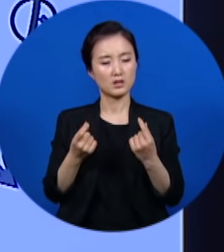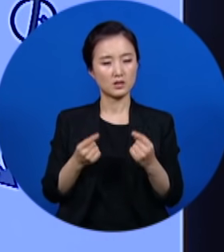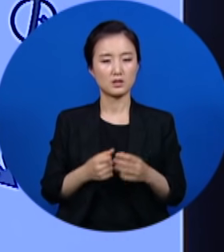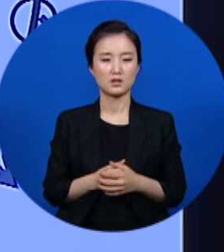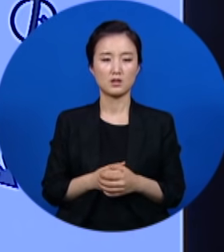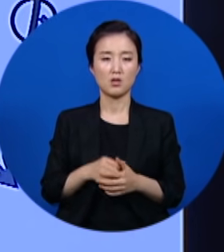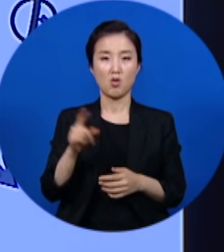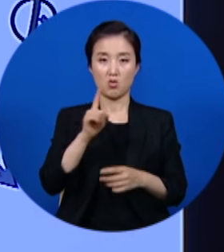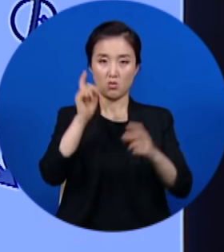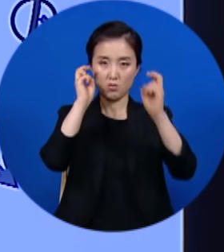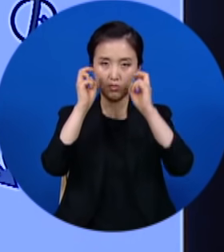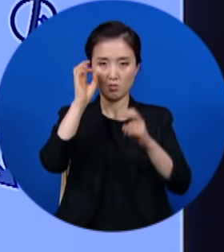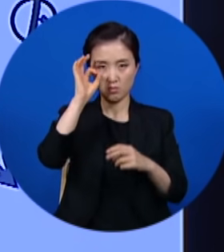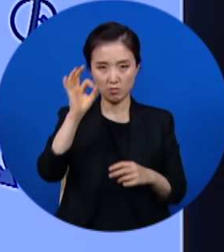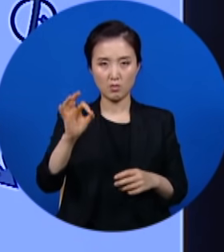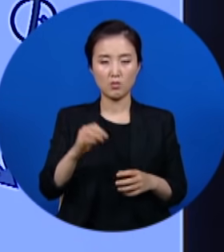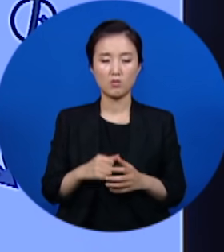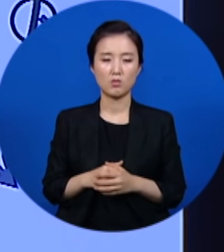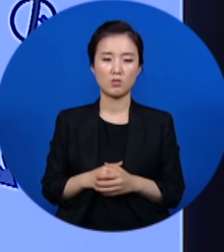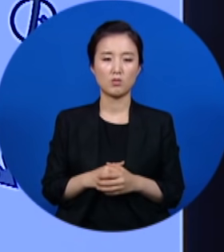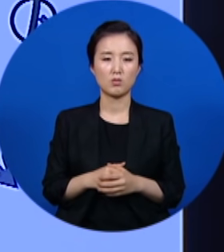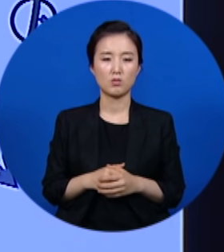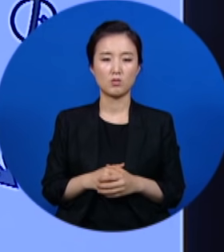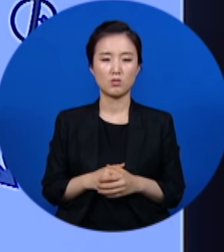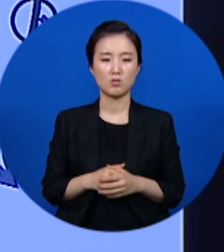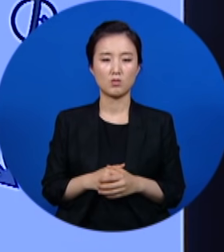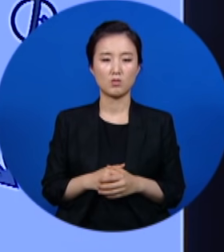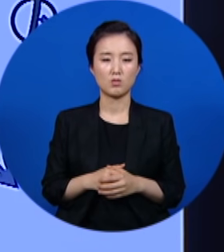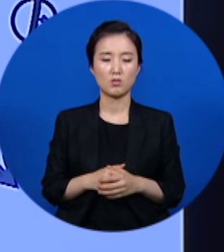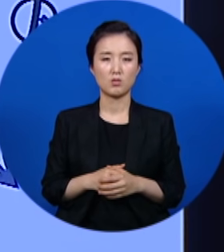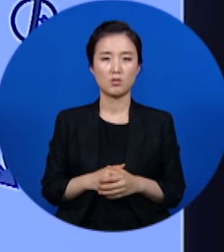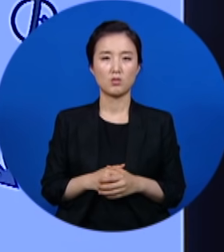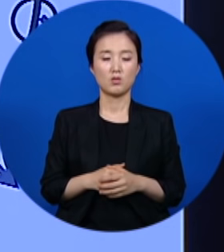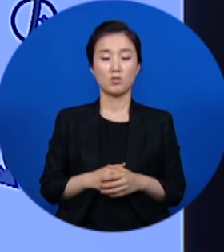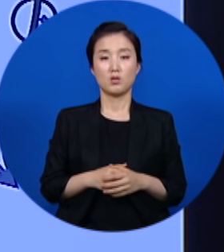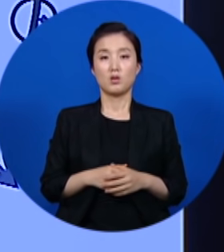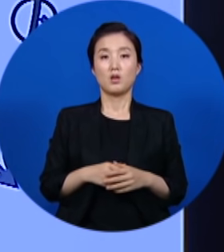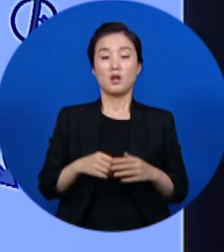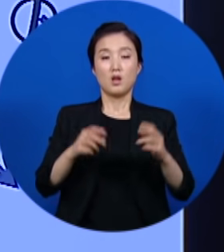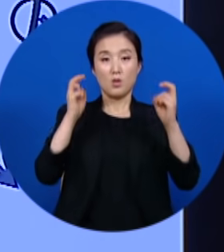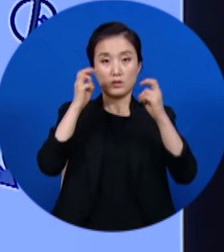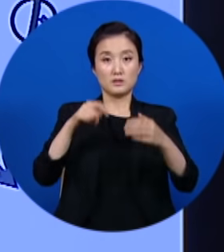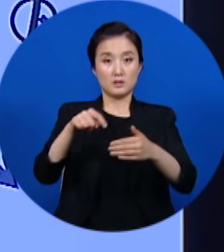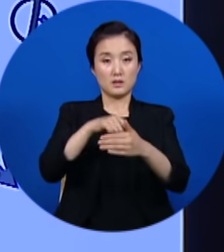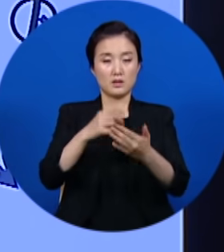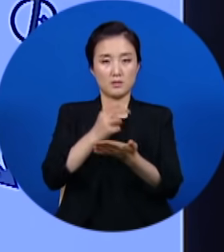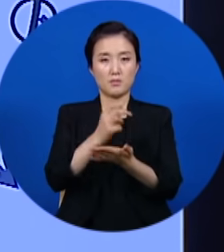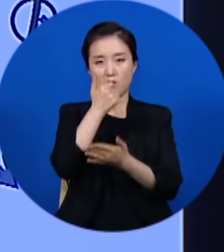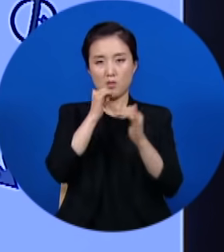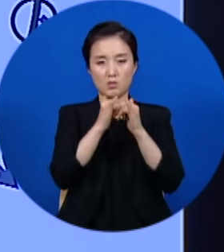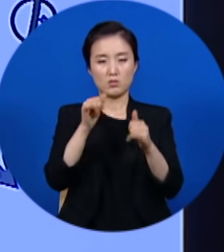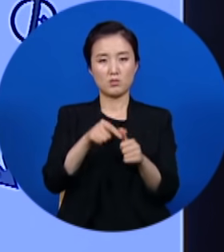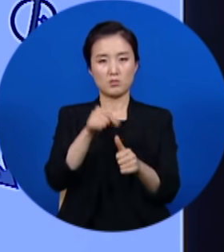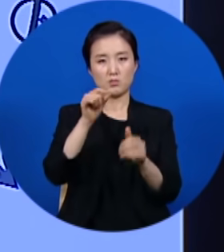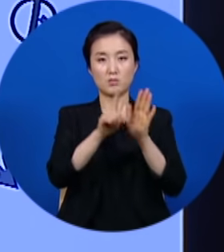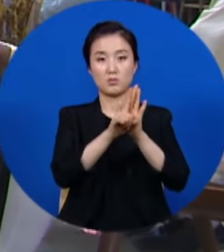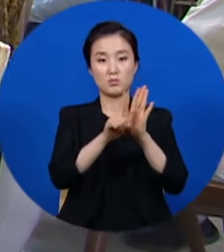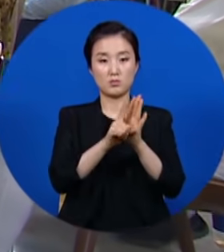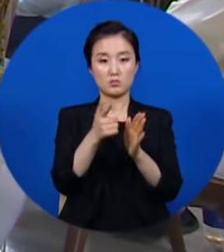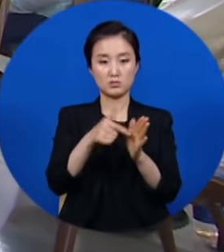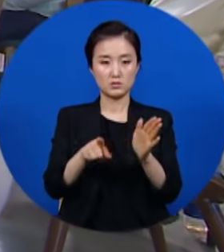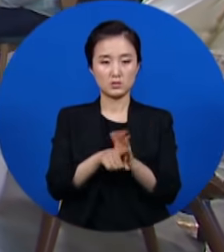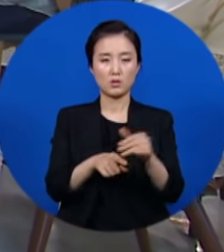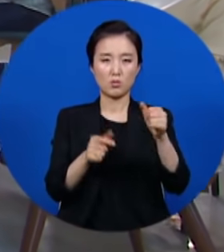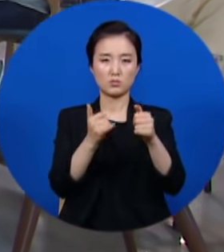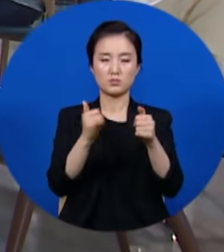회사에서 요 이 산의 변호사 1명을 뽑는데 변호사가 몇 명이냐 50 뭐 였어요 너무나